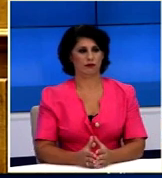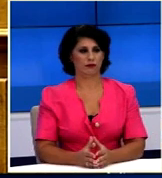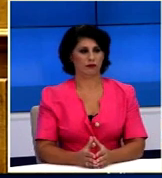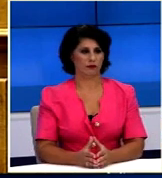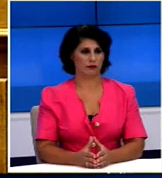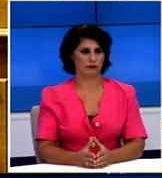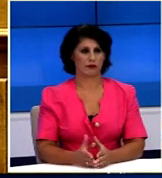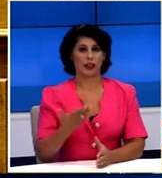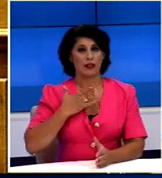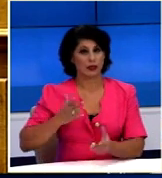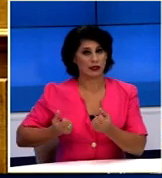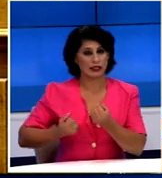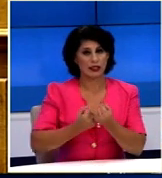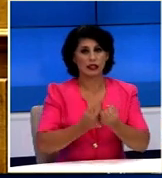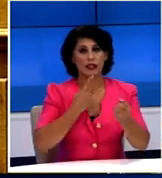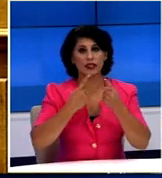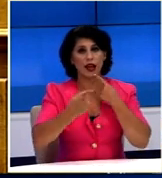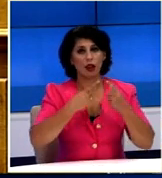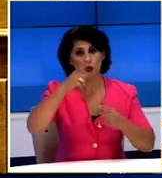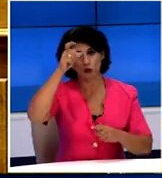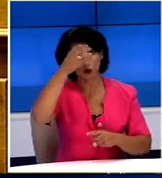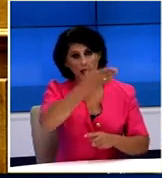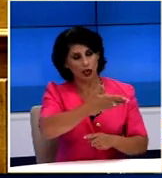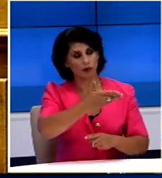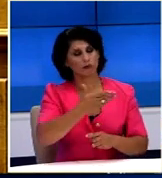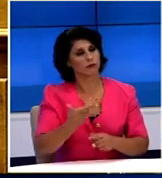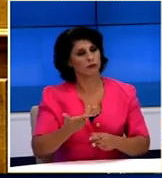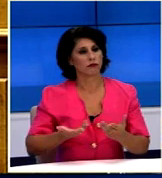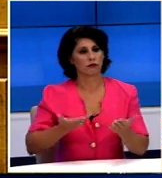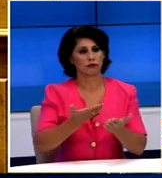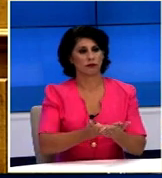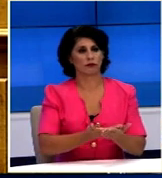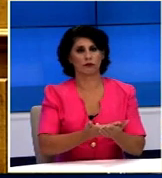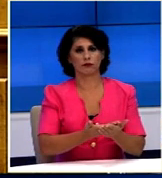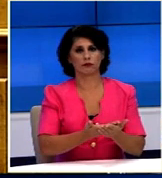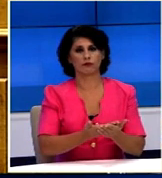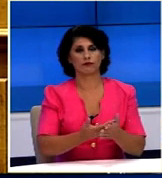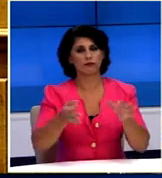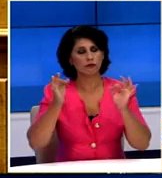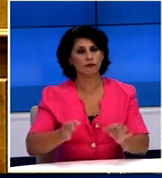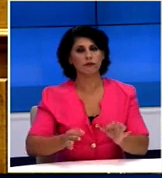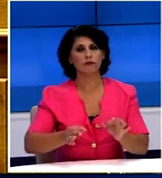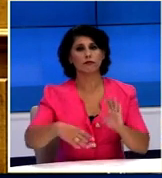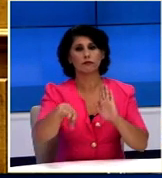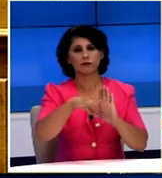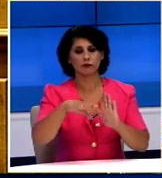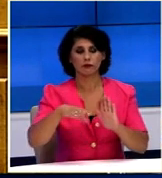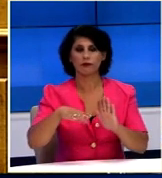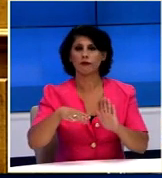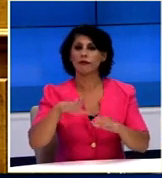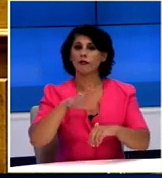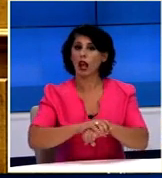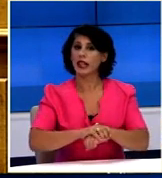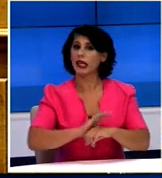Θέλετε να στηρίξουμε διάλογο με την Τουρκία. Να θέσουμε τους σαφείς εγγυημένους όρους που επιτάσσουν τα συμφέροντα της